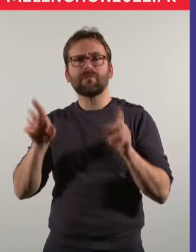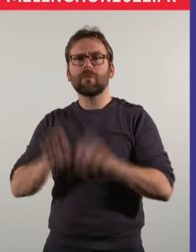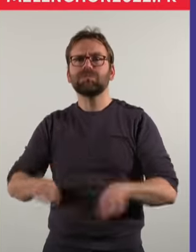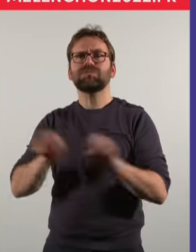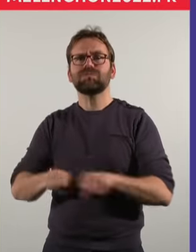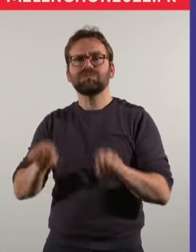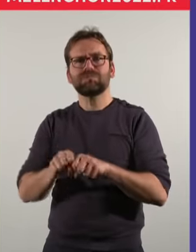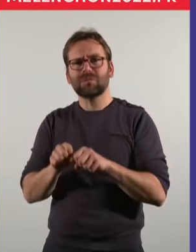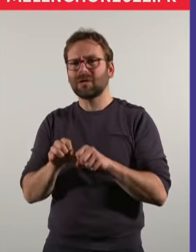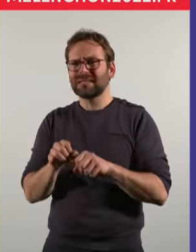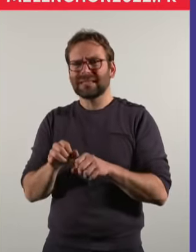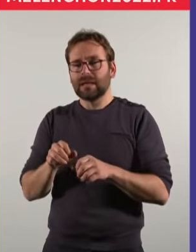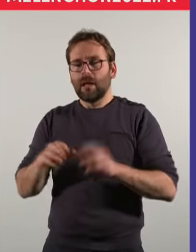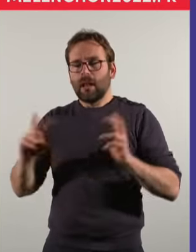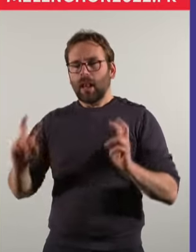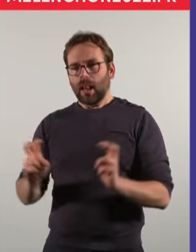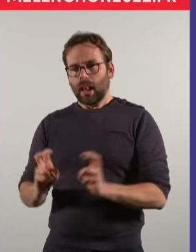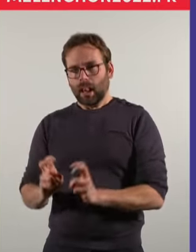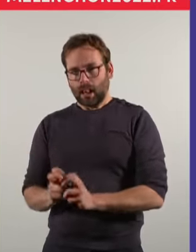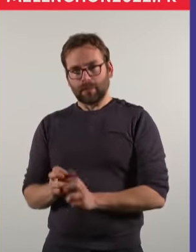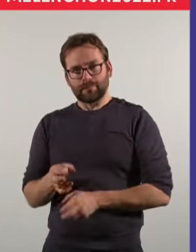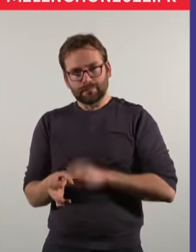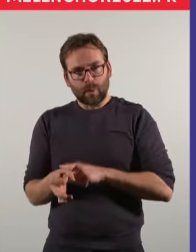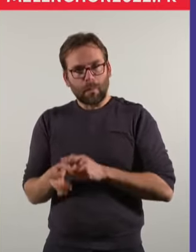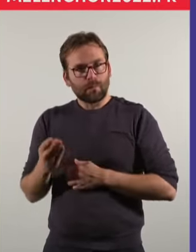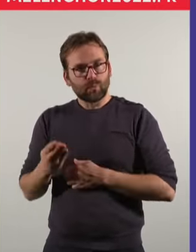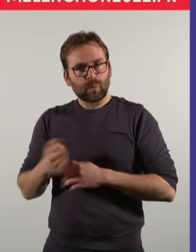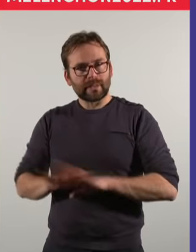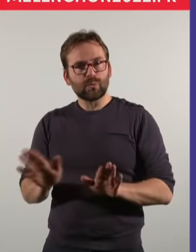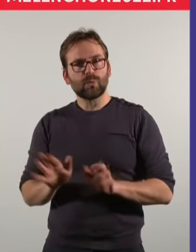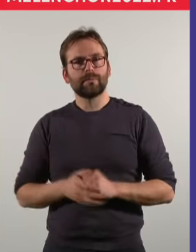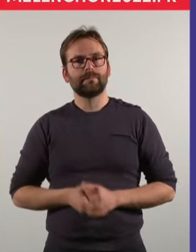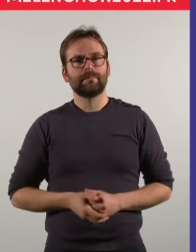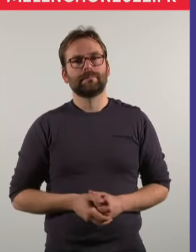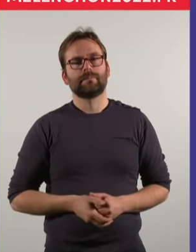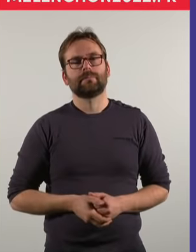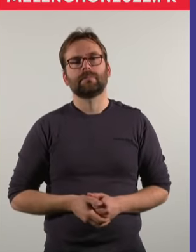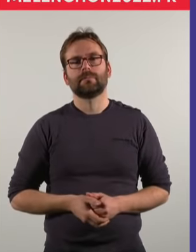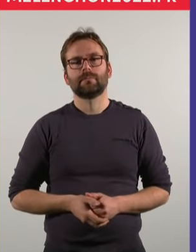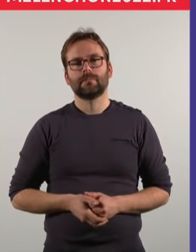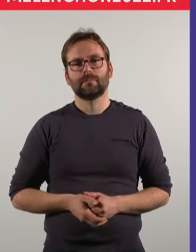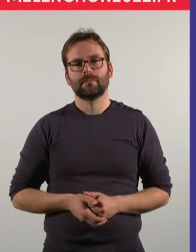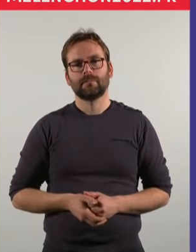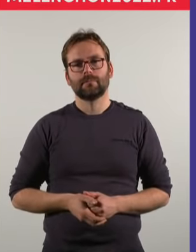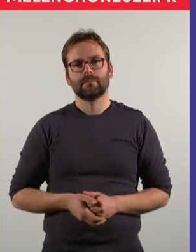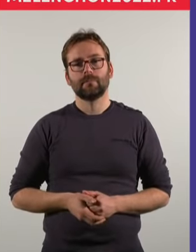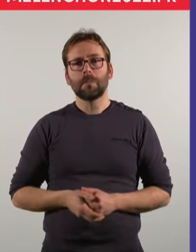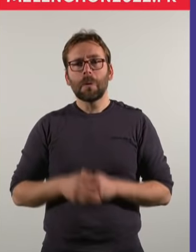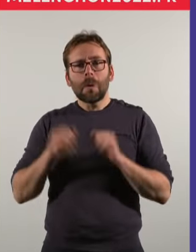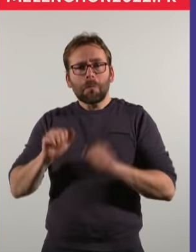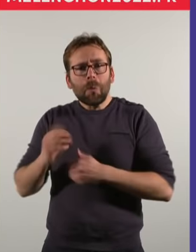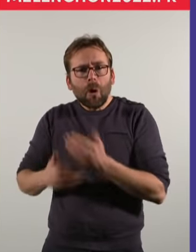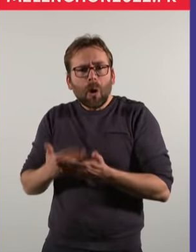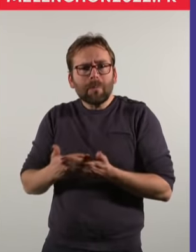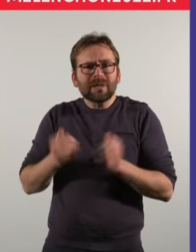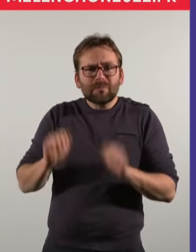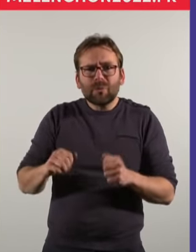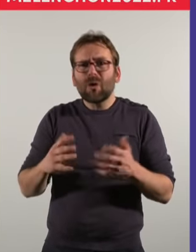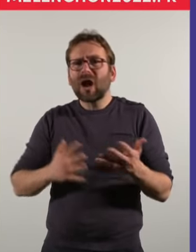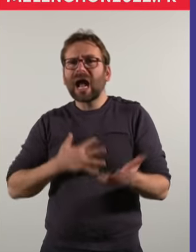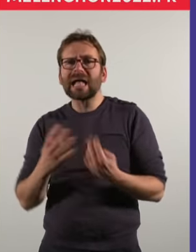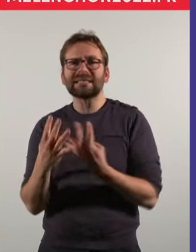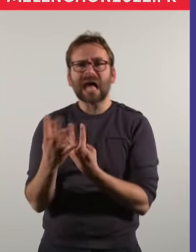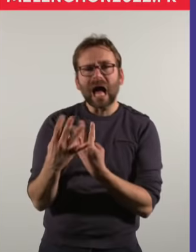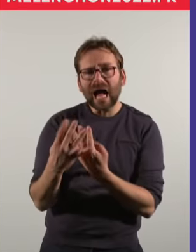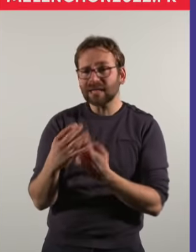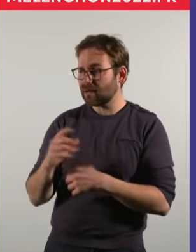qu'en toute petite quantité absolument indispensable. Nous savons faire des produits voisins avec les algues, et il y a